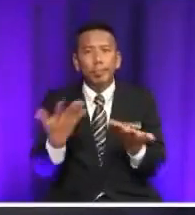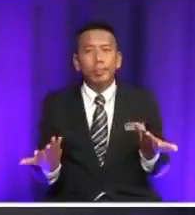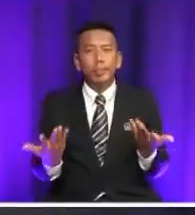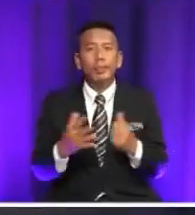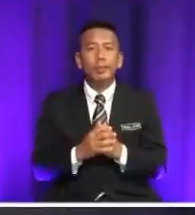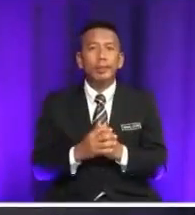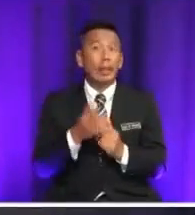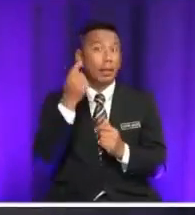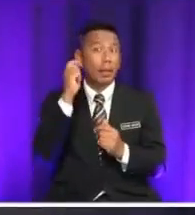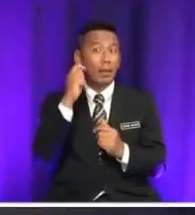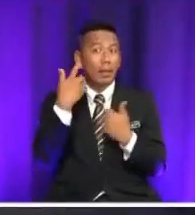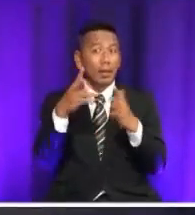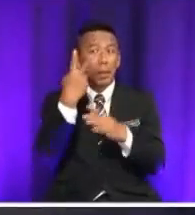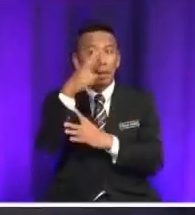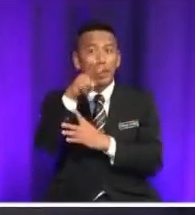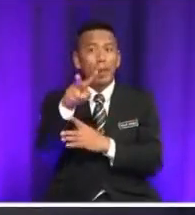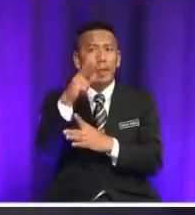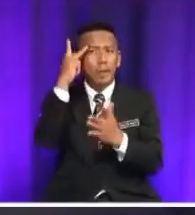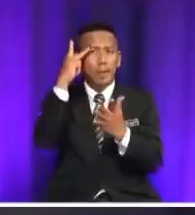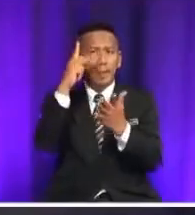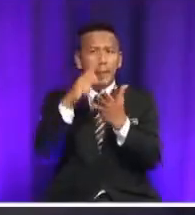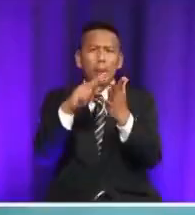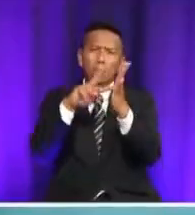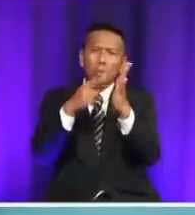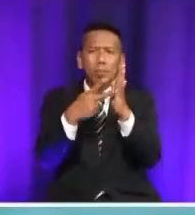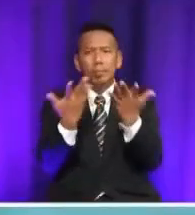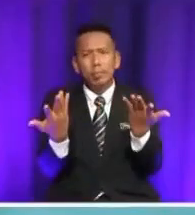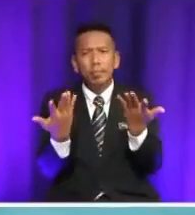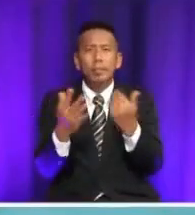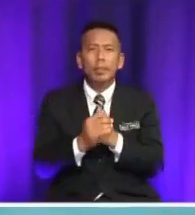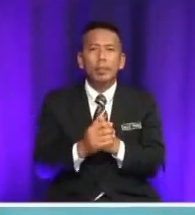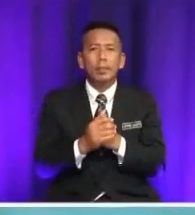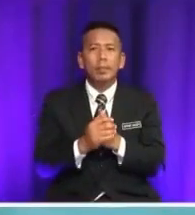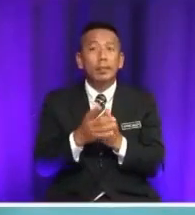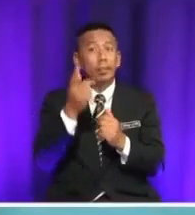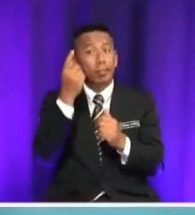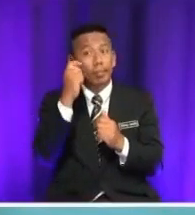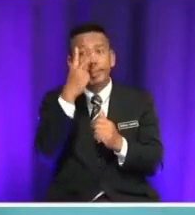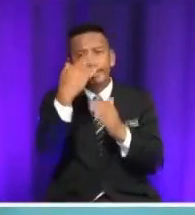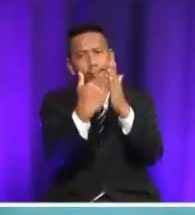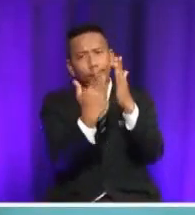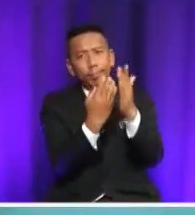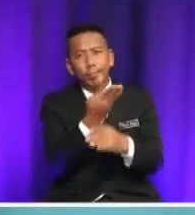Oke tadi kita udah tengok pengenalan tadi kita semua